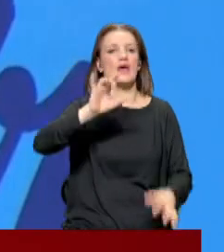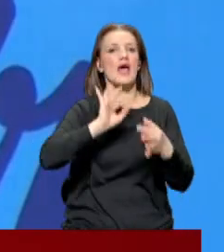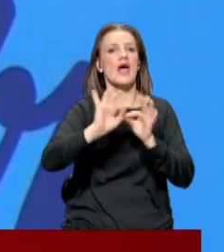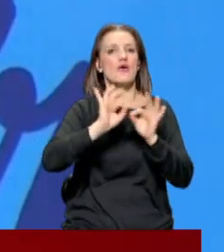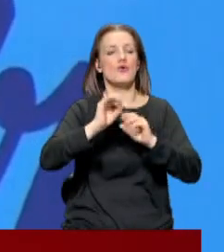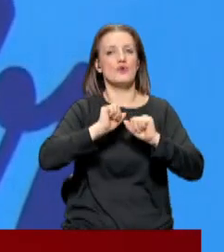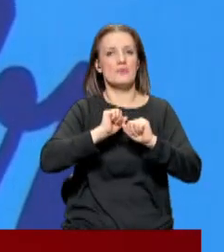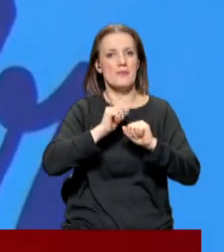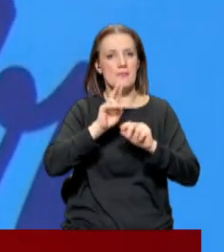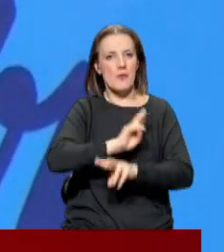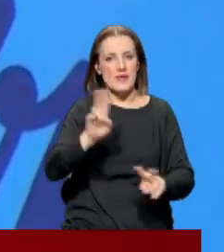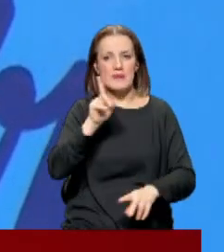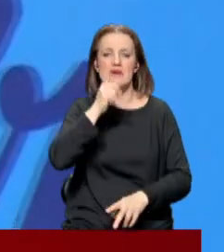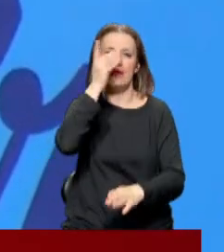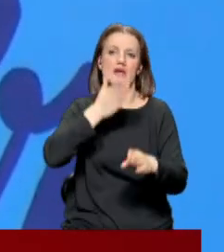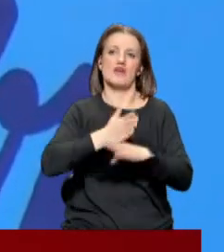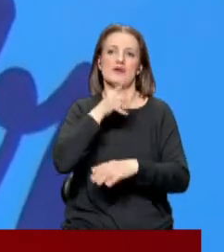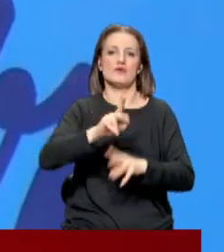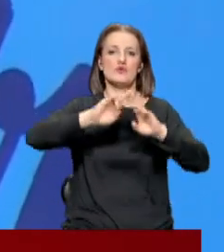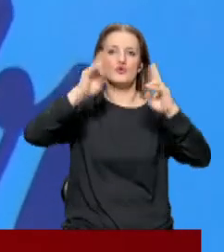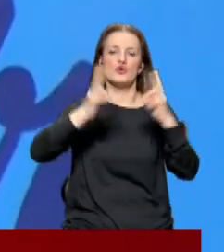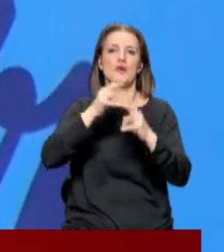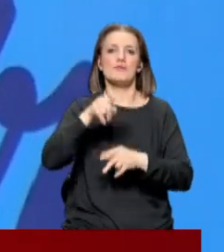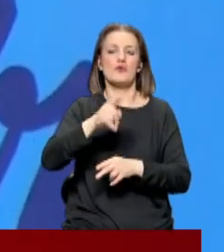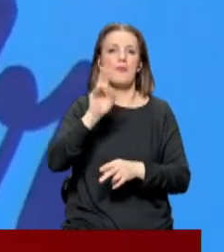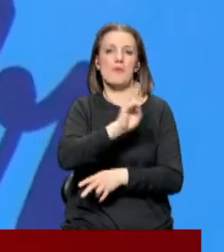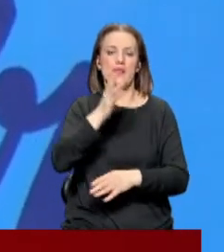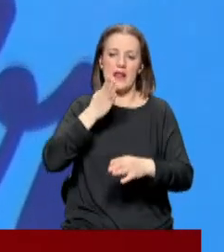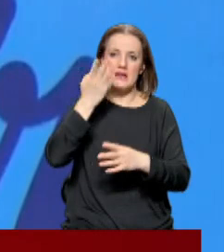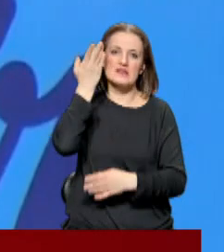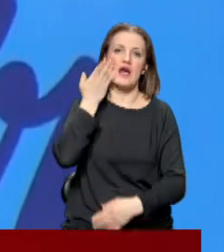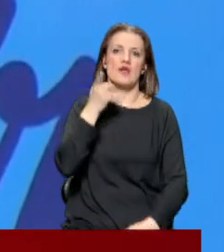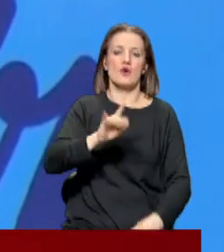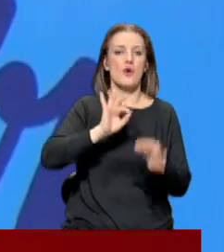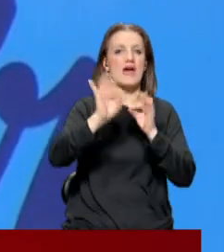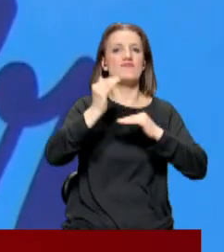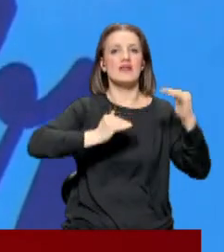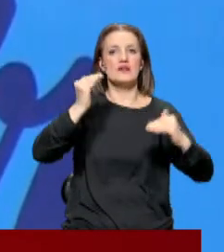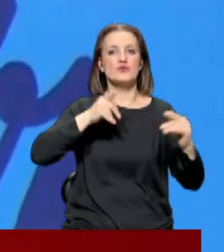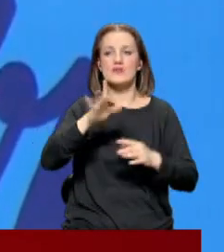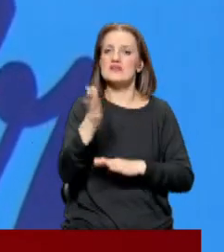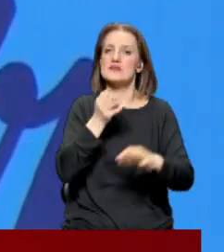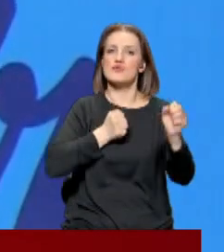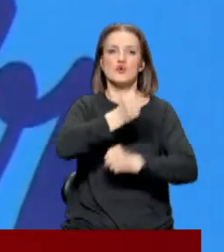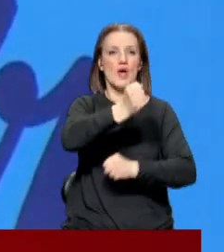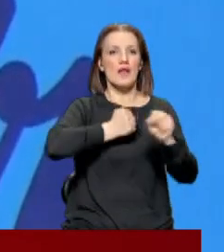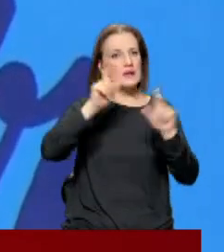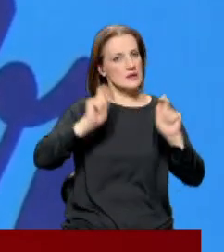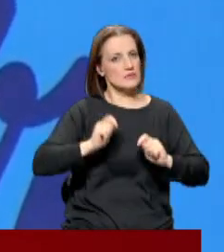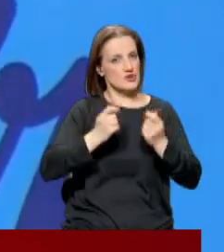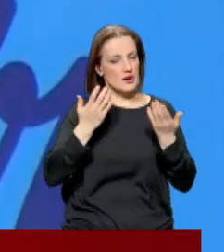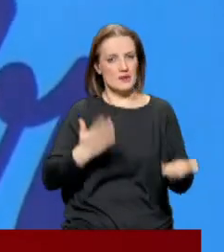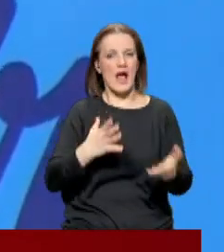modeli bir gerçekliktir. Dünya bu modeli şu anda izlemeye almış durumda. Enflasyonla nasıl mücadele